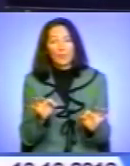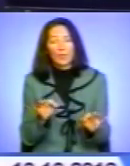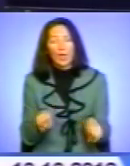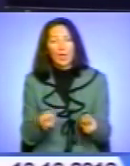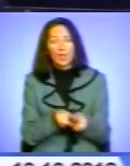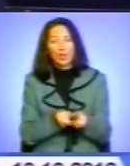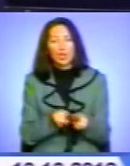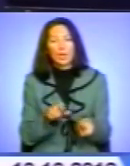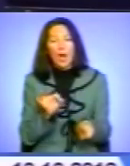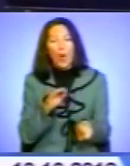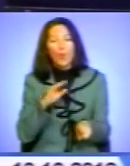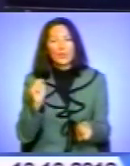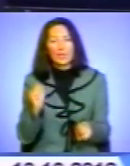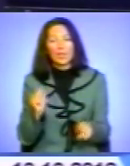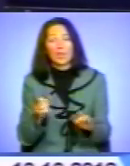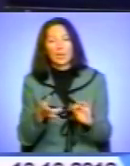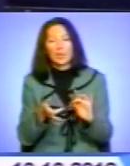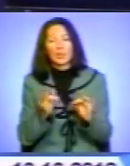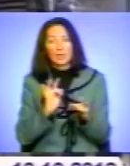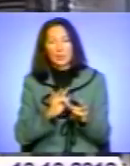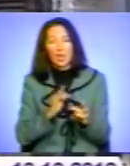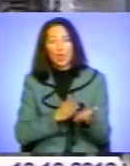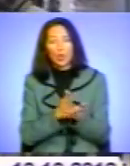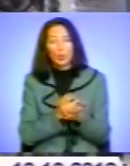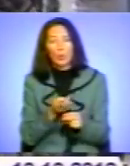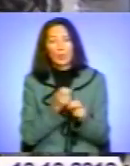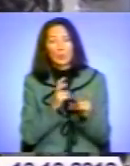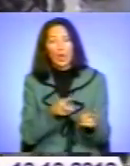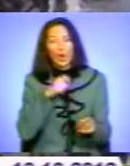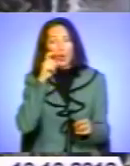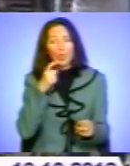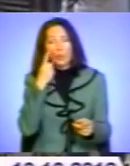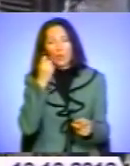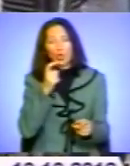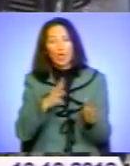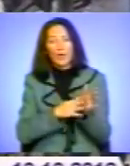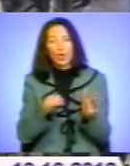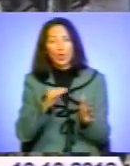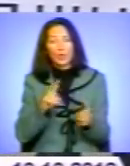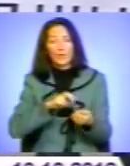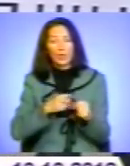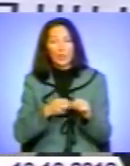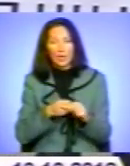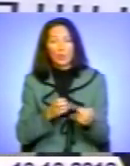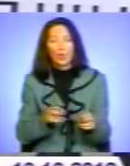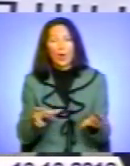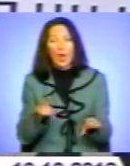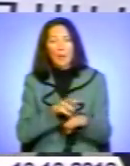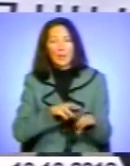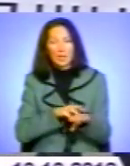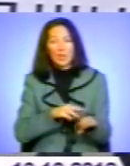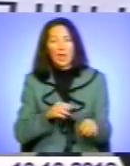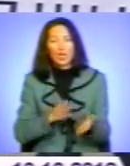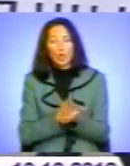Водночас на офіційному сайті Служби безпеки України повідомляється про те, що 9 жовтня в Івано-Франківську співробітники Служби